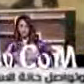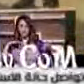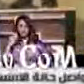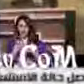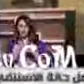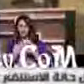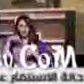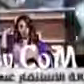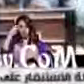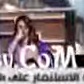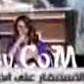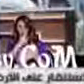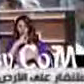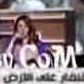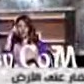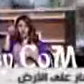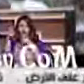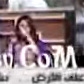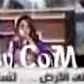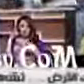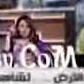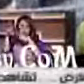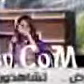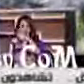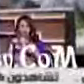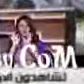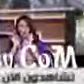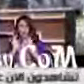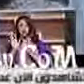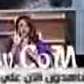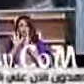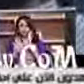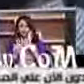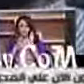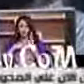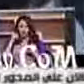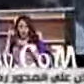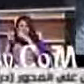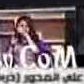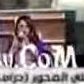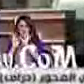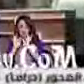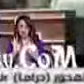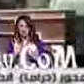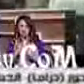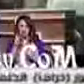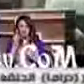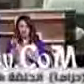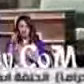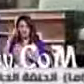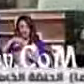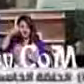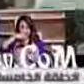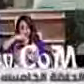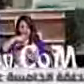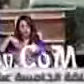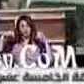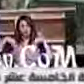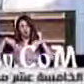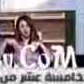والرئيس المنتخب والمطالبه بالالتزام بسلميه مظاهرات الث من يونيو حتى لا تنجرف البلاد